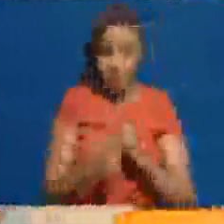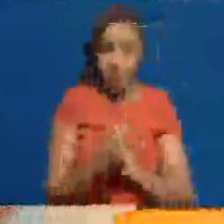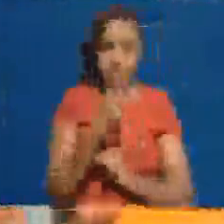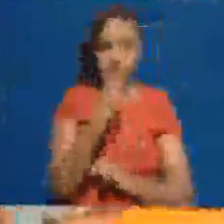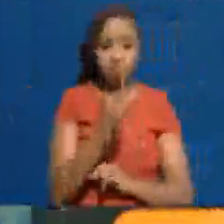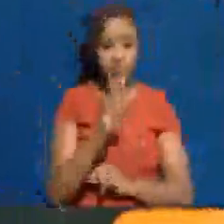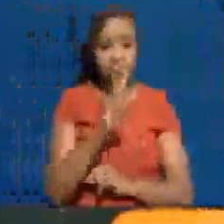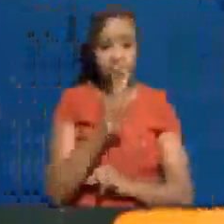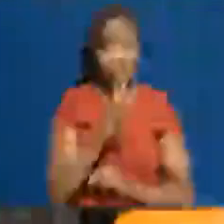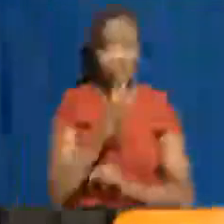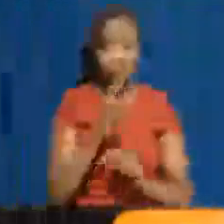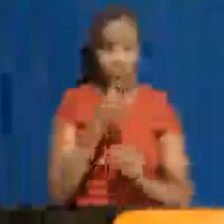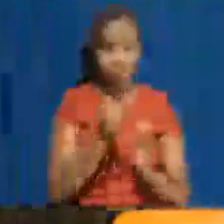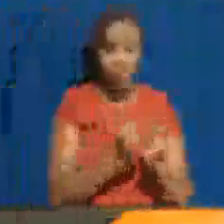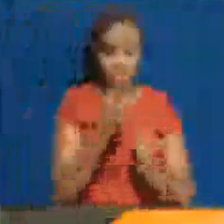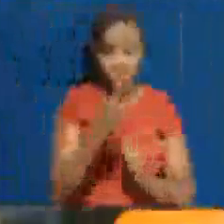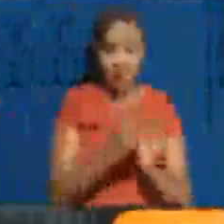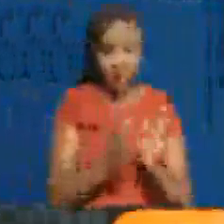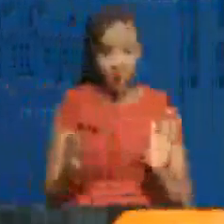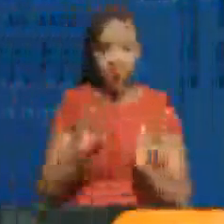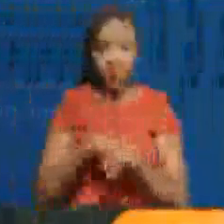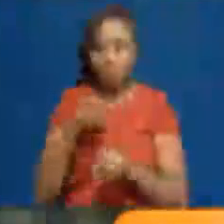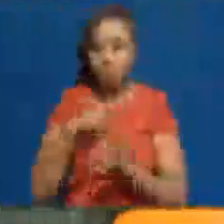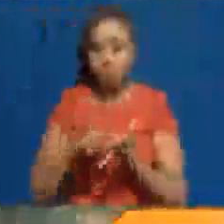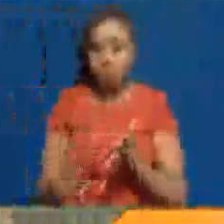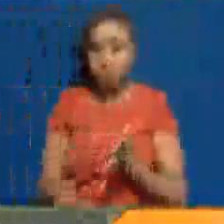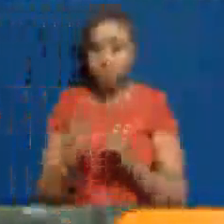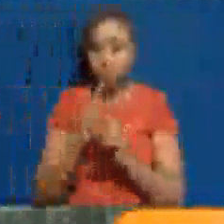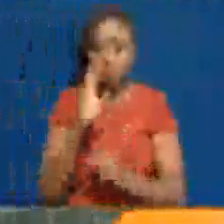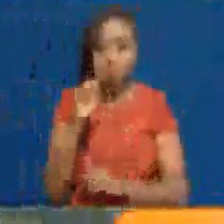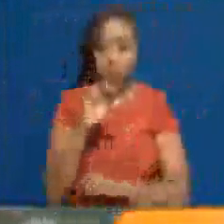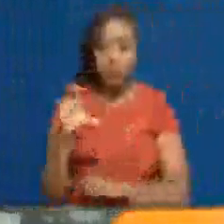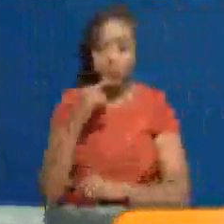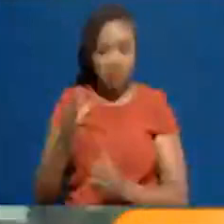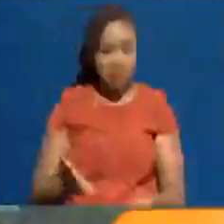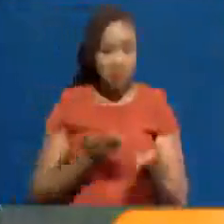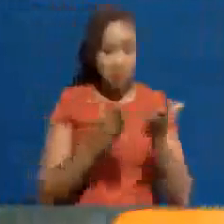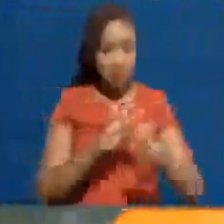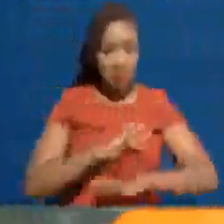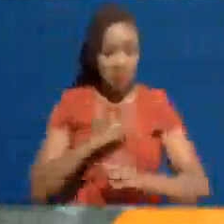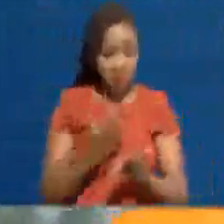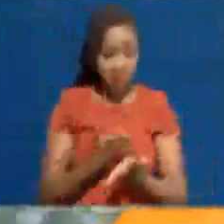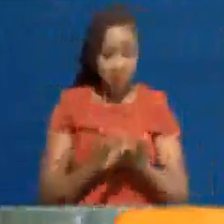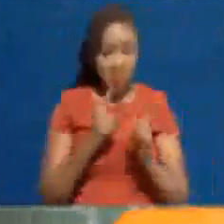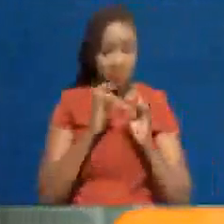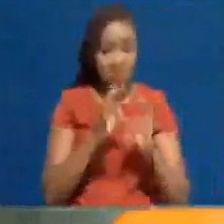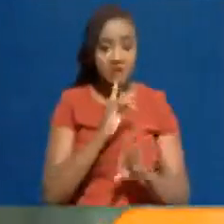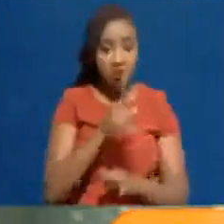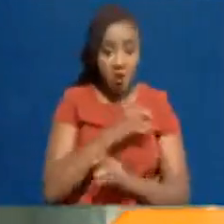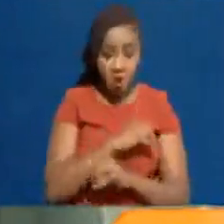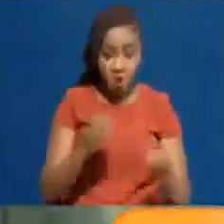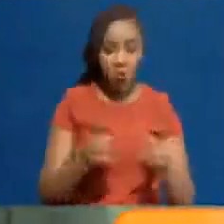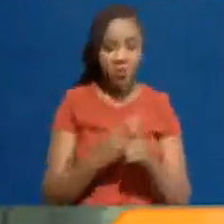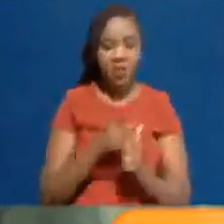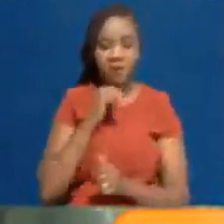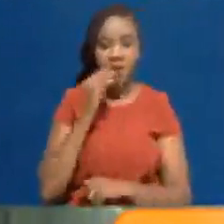hadi alipa mamak kul na mahama ilu imeta ushahidi wa kosha kwa iwo ago hilo halet basi henda